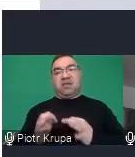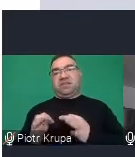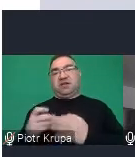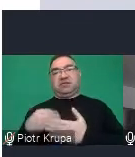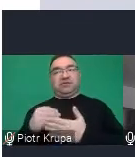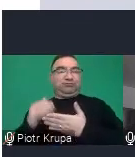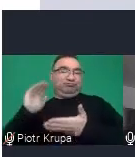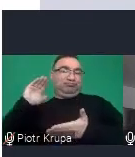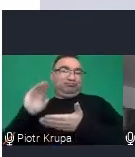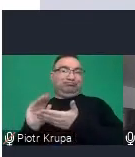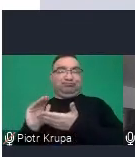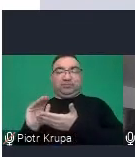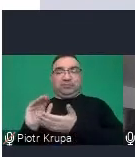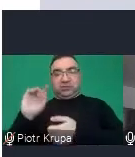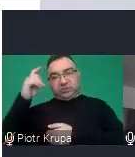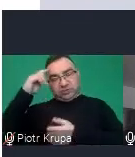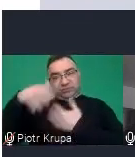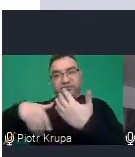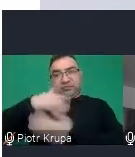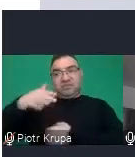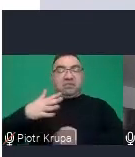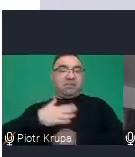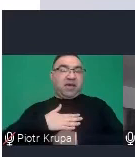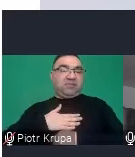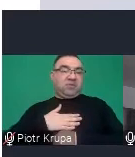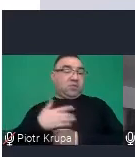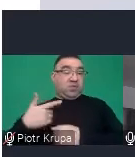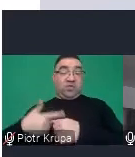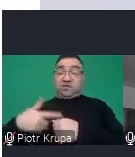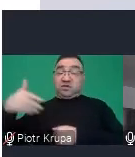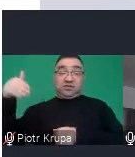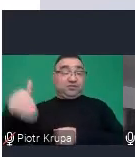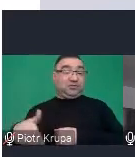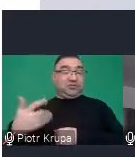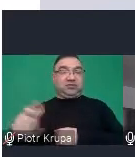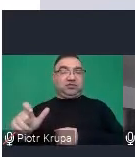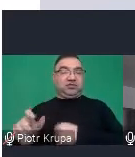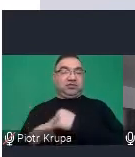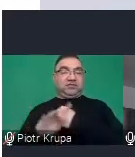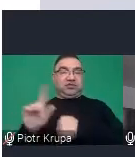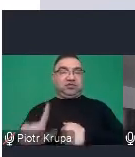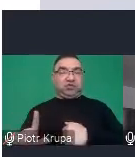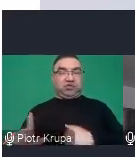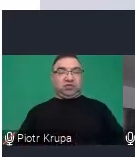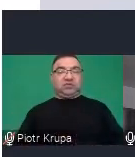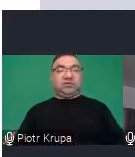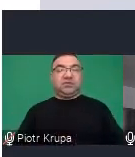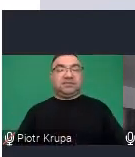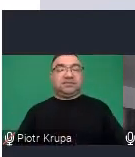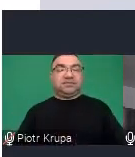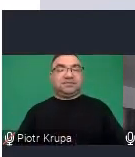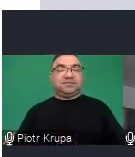natomiast przy centrali hybrydowej spadły do 20 190